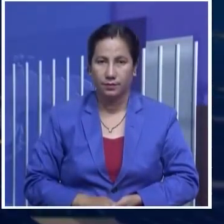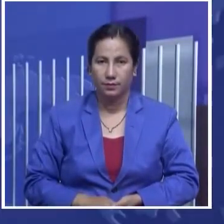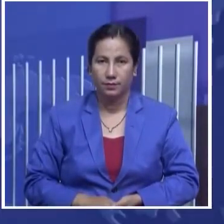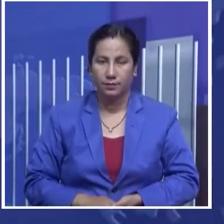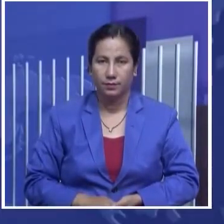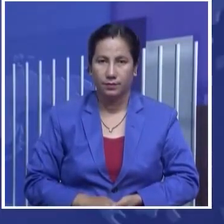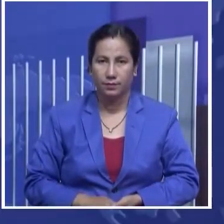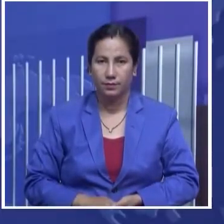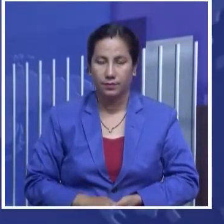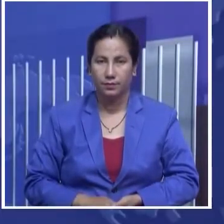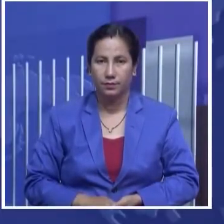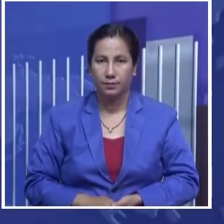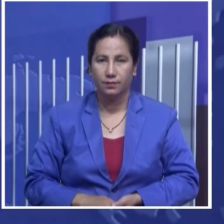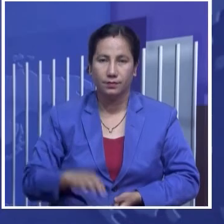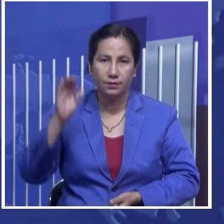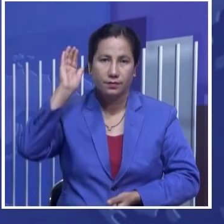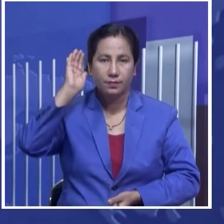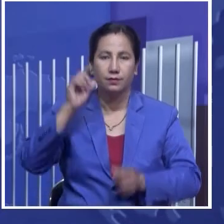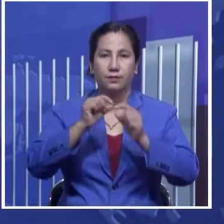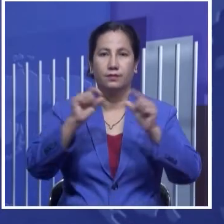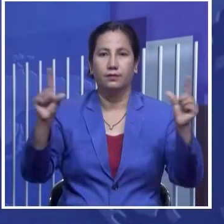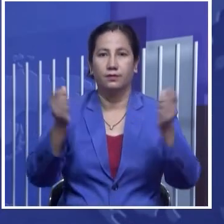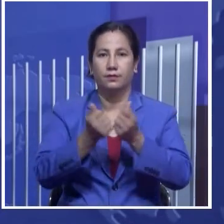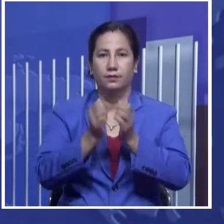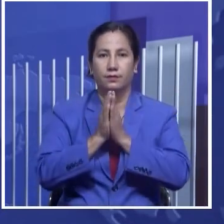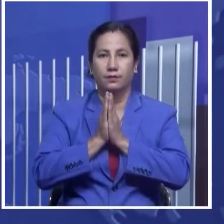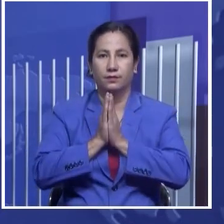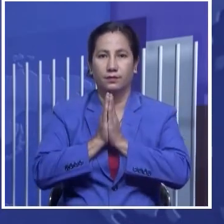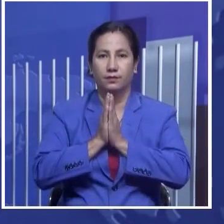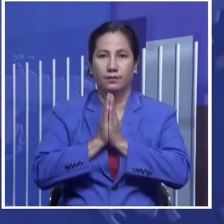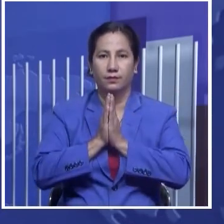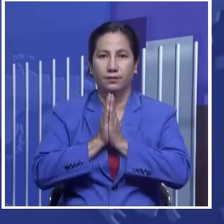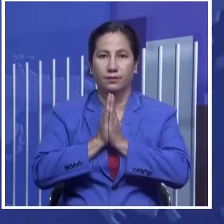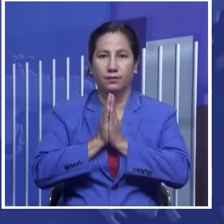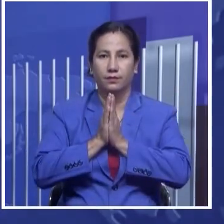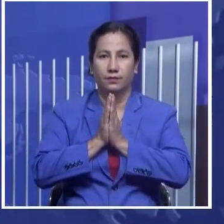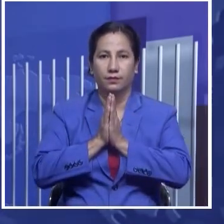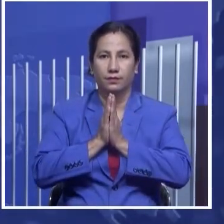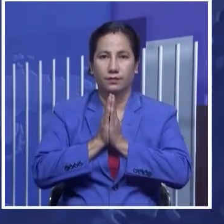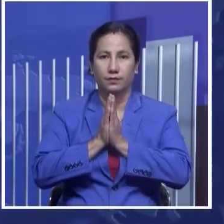हवस् त अहिलेलाई समाचारको सिलसिला यति नै। बिदा दिनुहोस्। नमस्कार।